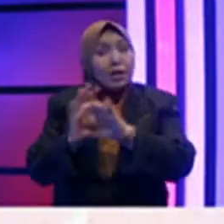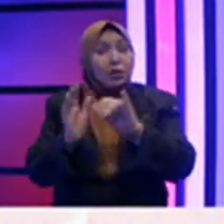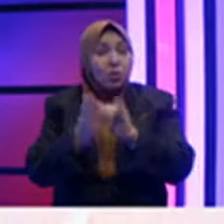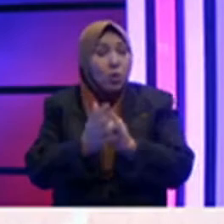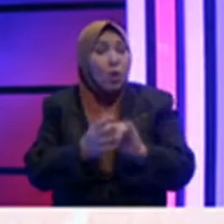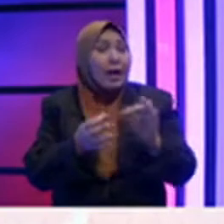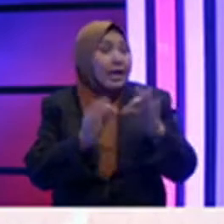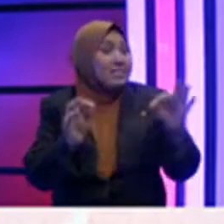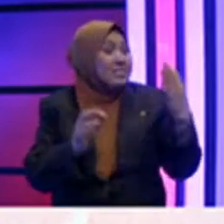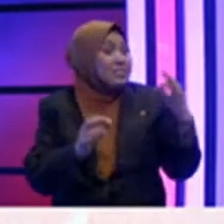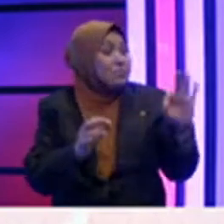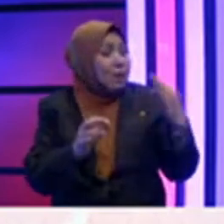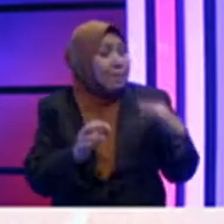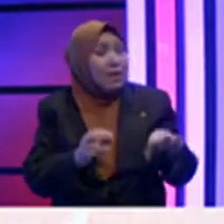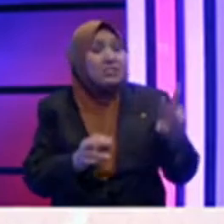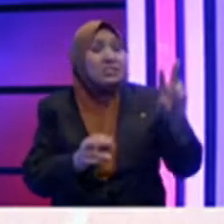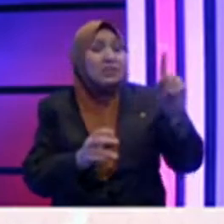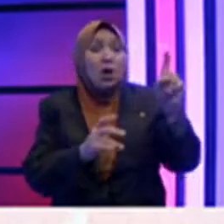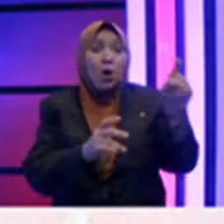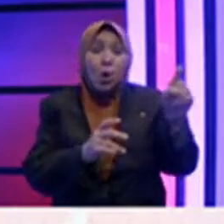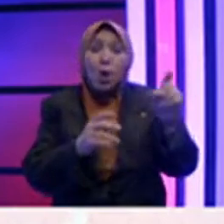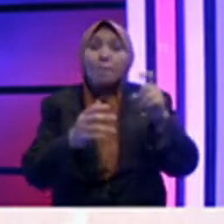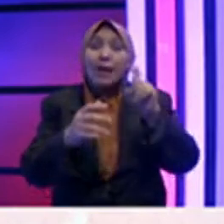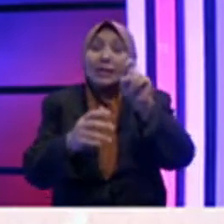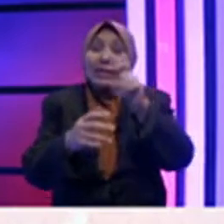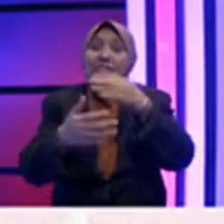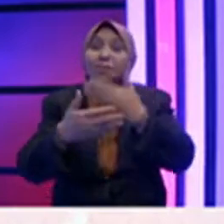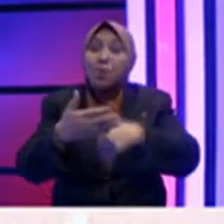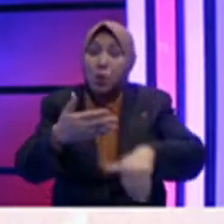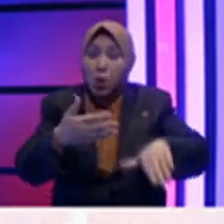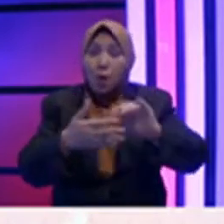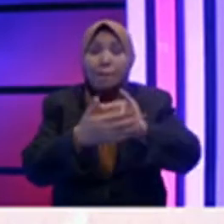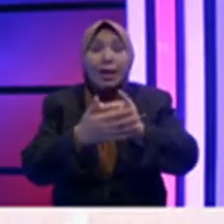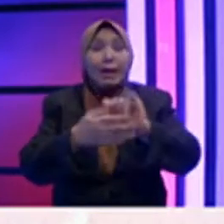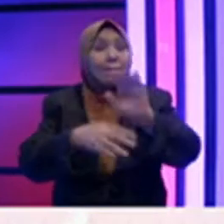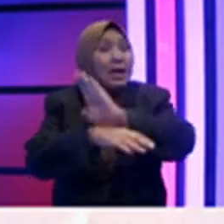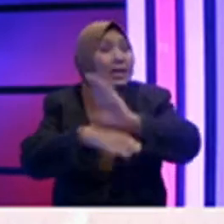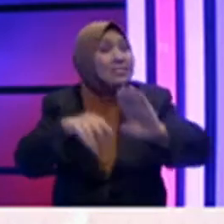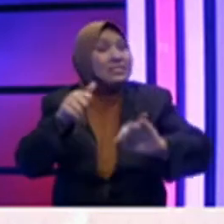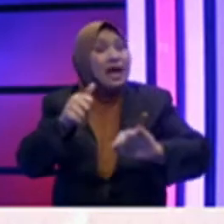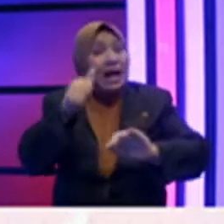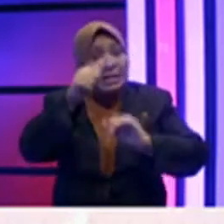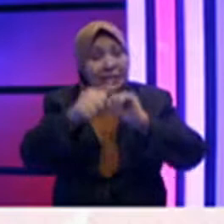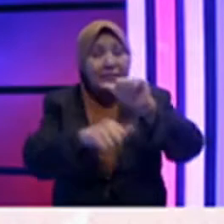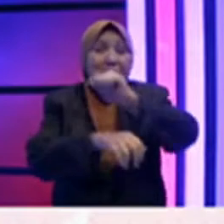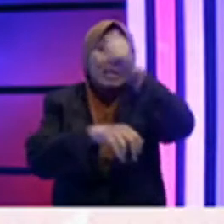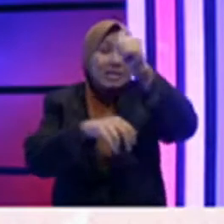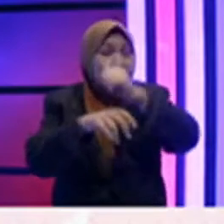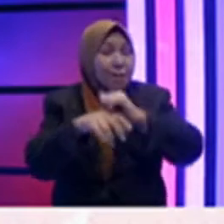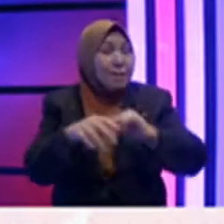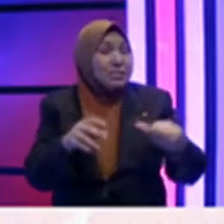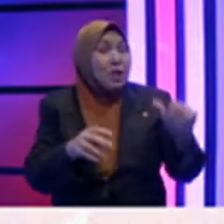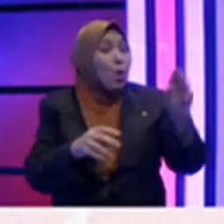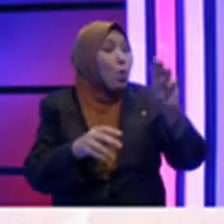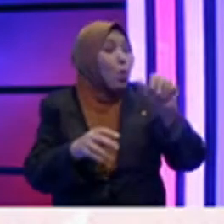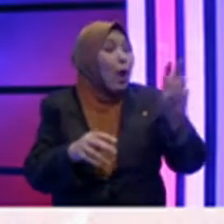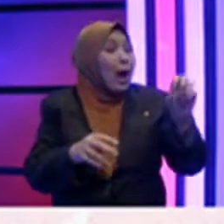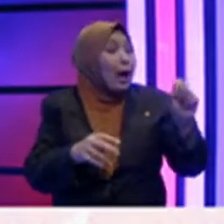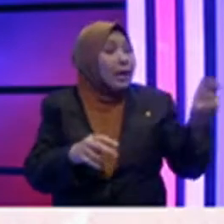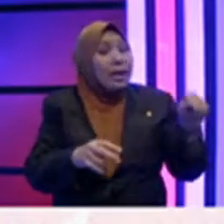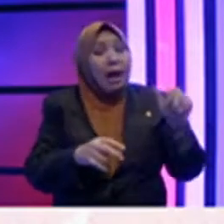e19 romantis sebelum dia berbaris di atas Dugro itu dibaca dengan tebal wa-an